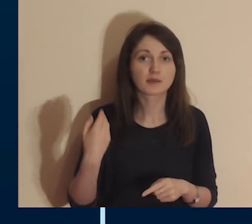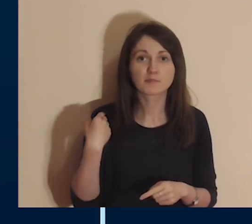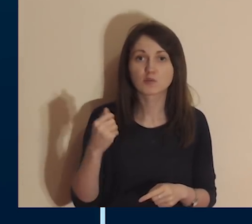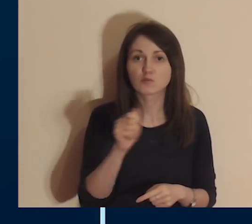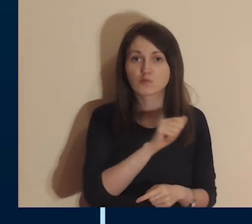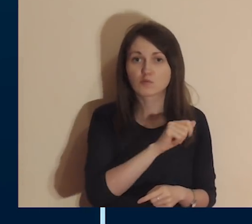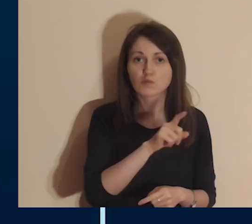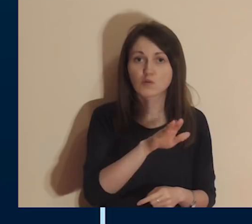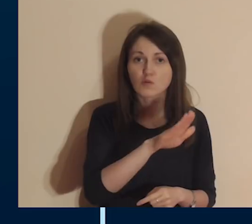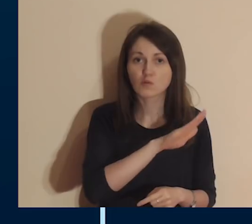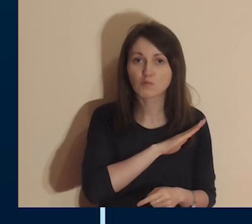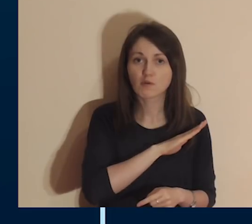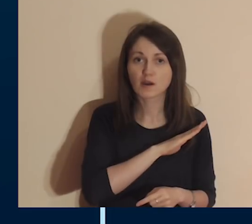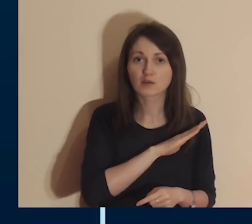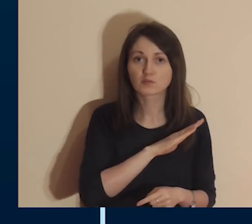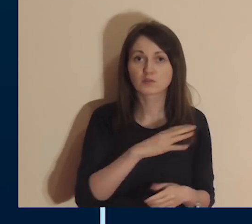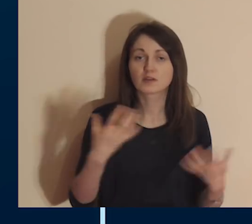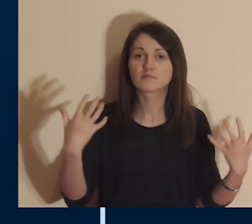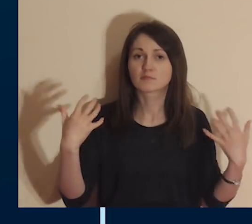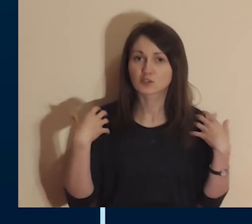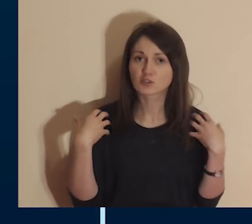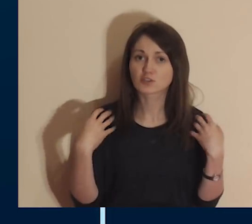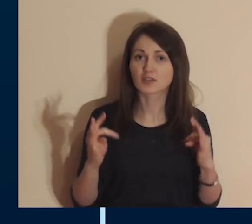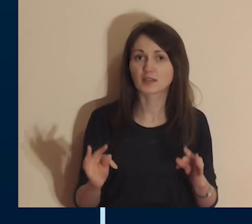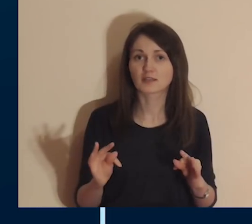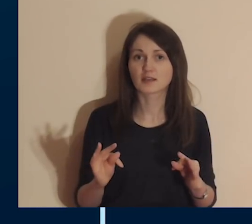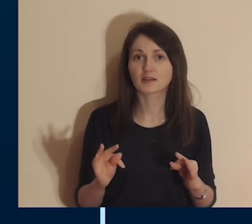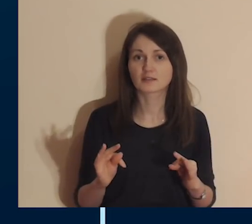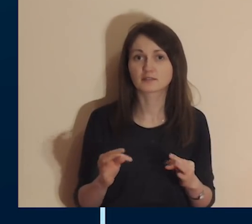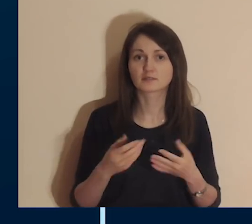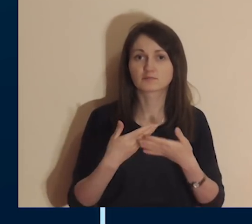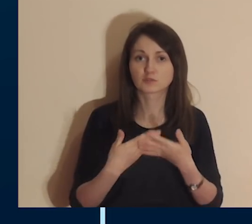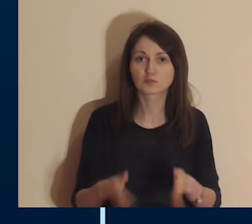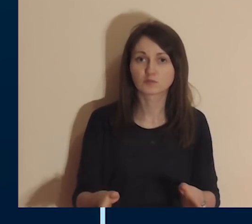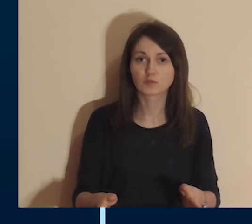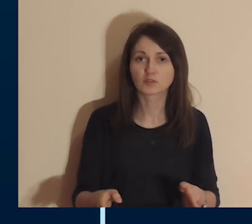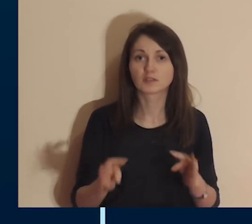znów ożył. Zaginął, a odnalazł się.